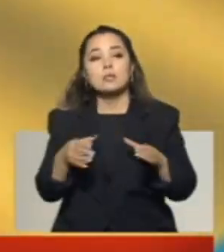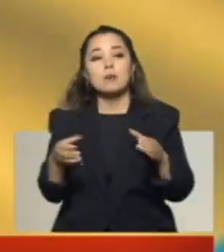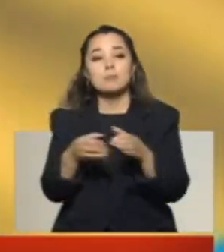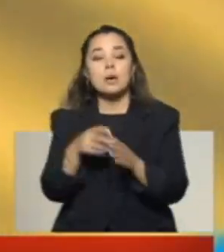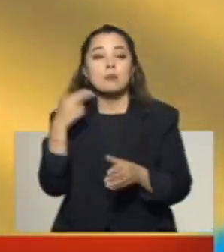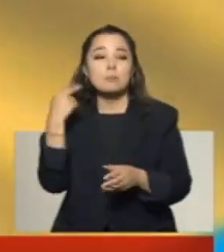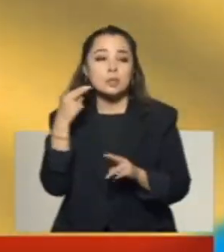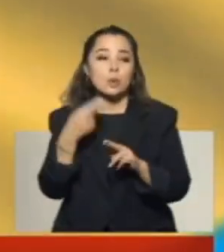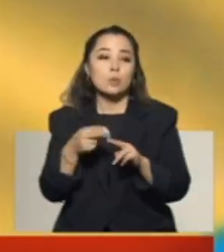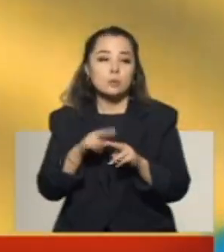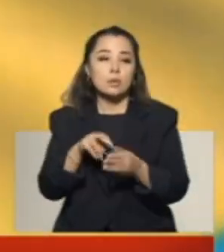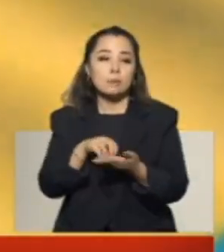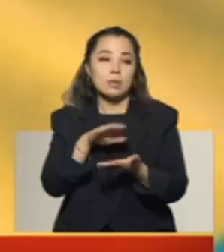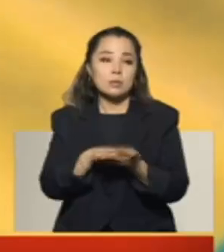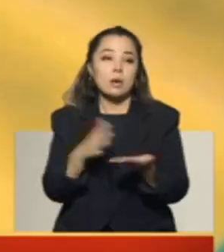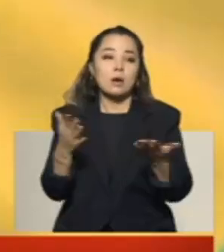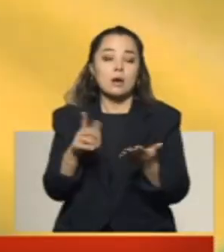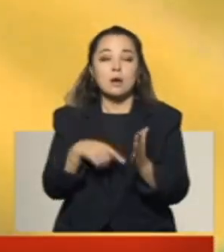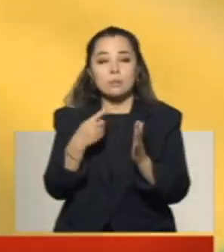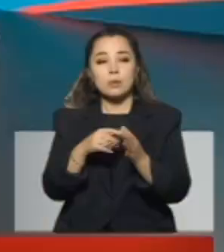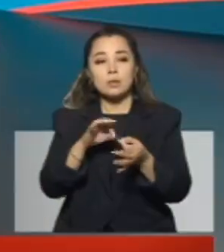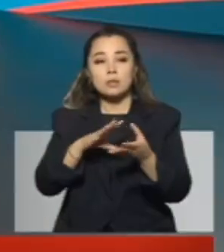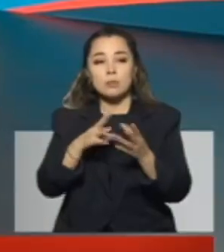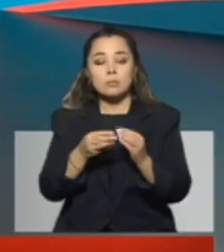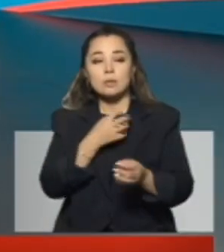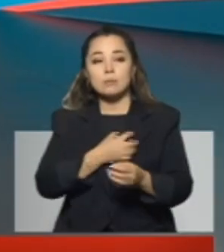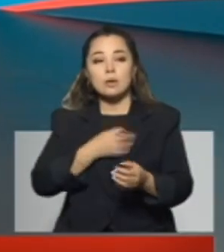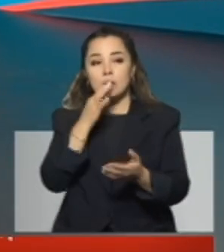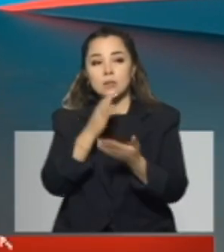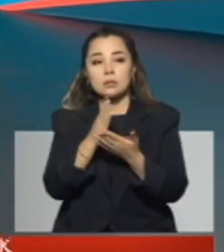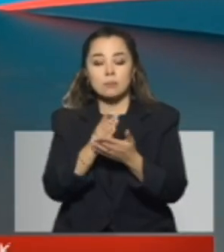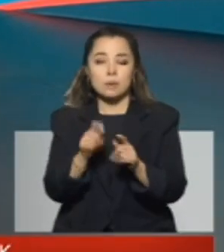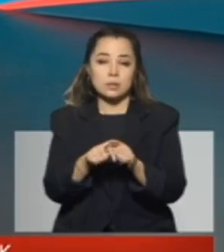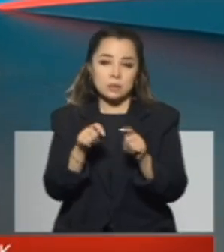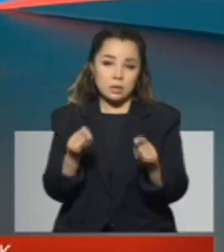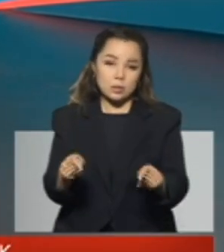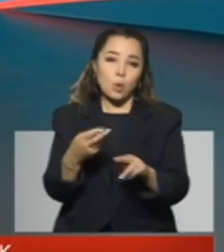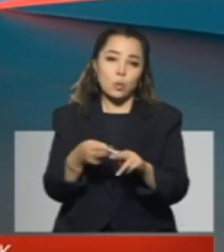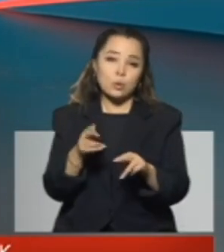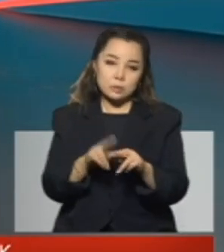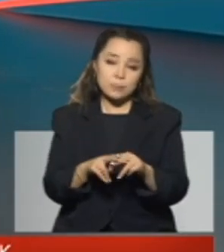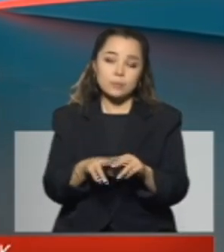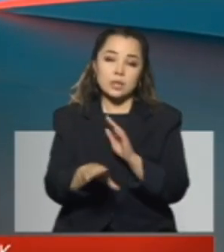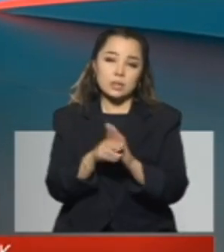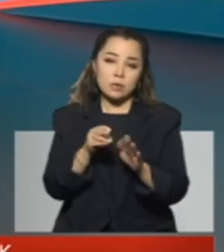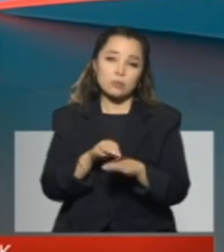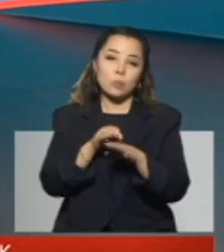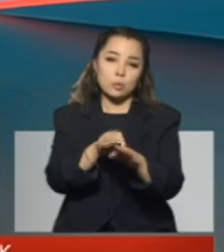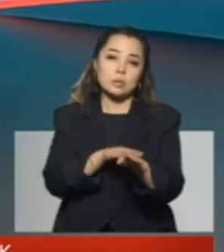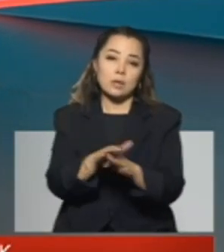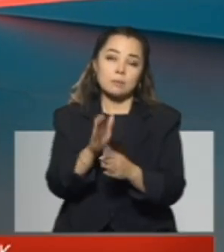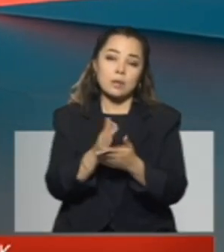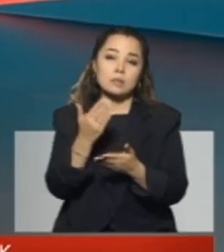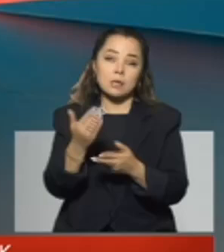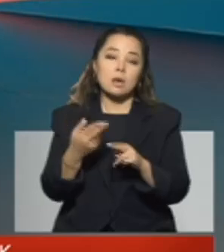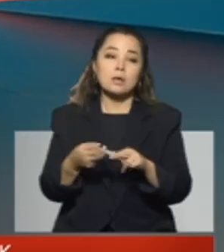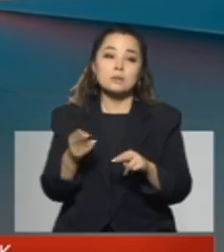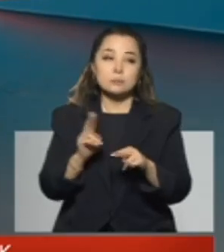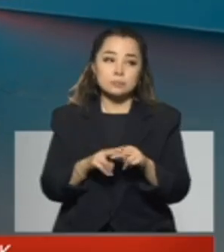жаңағы өзі бұны белгілейді, қандай мәселені аса маңызды деп табады деп. Сосын референдум дегеніміз бұл